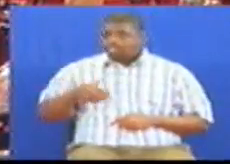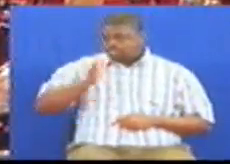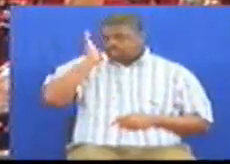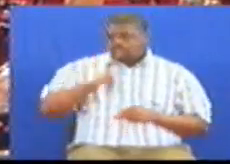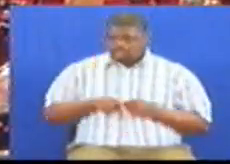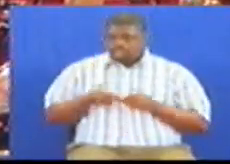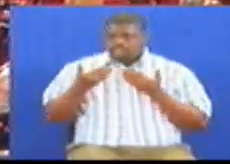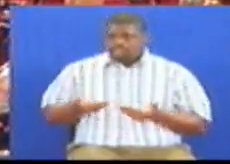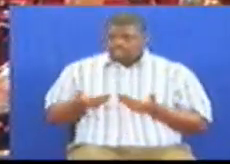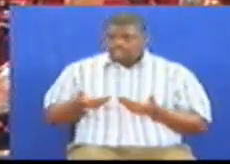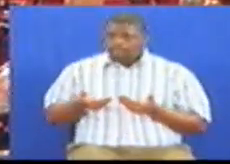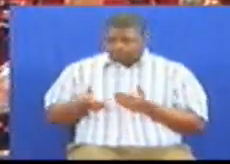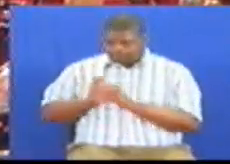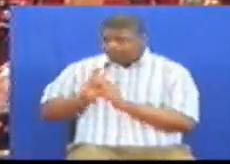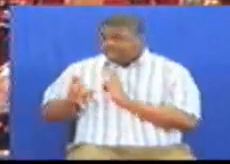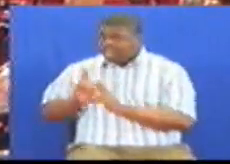2020-2021. Majadiliano yanaendelea.